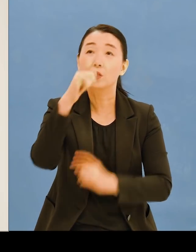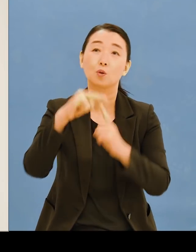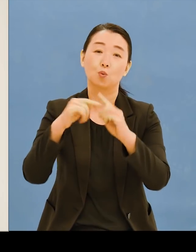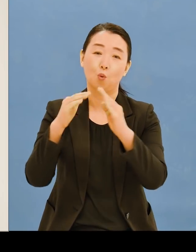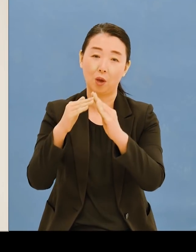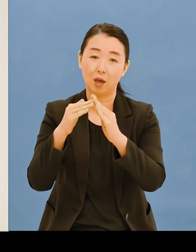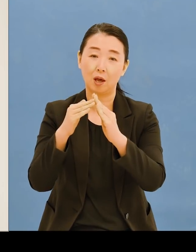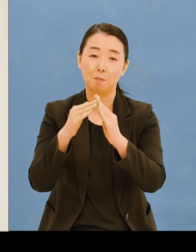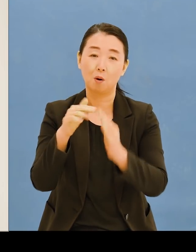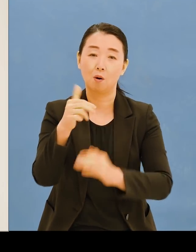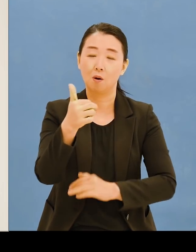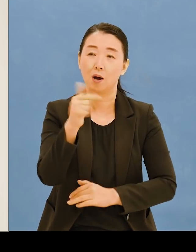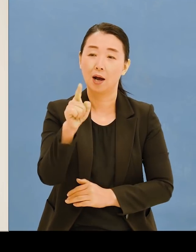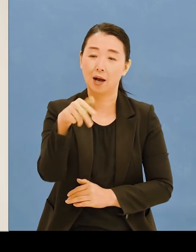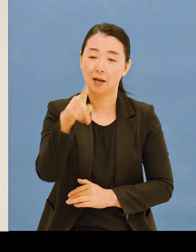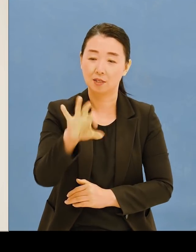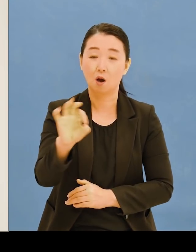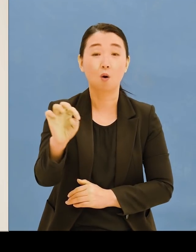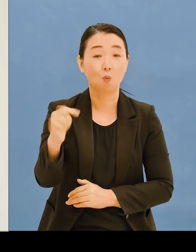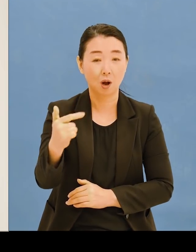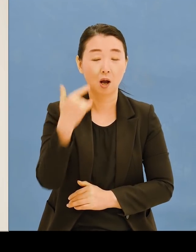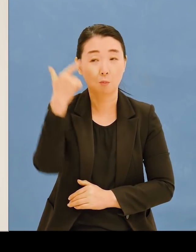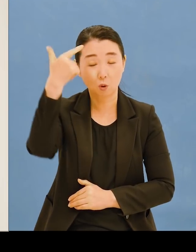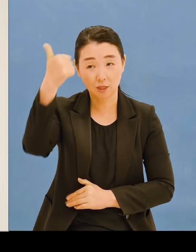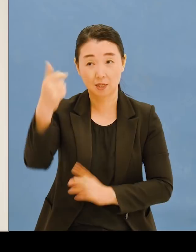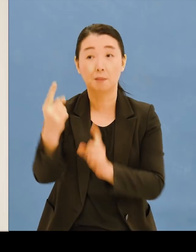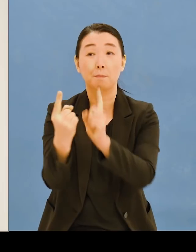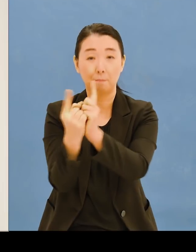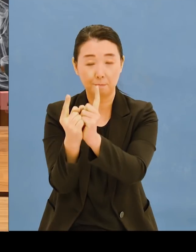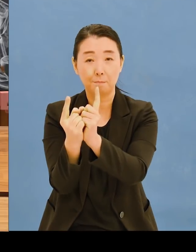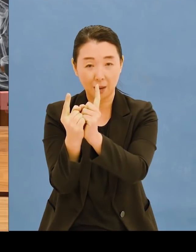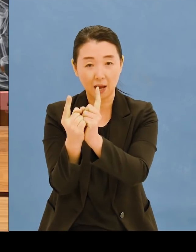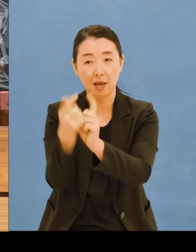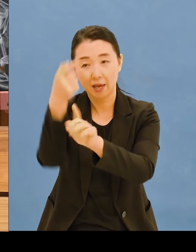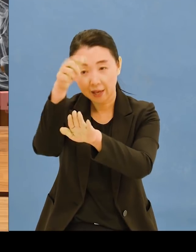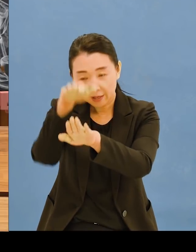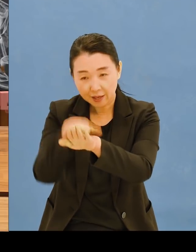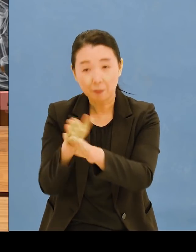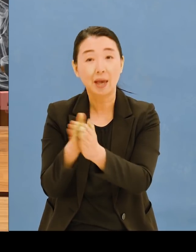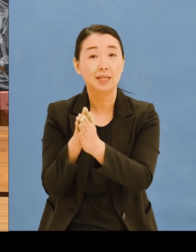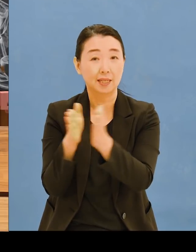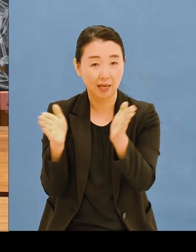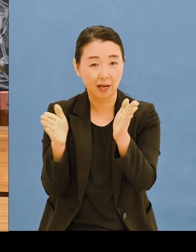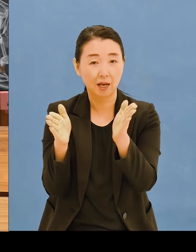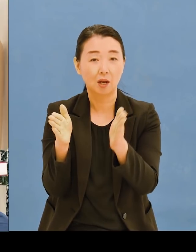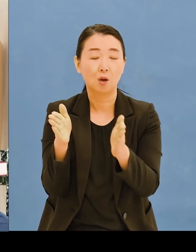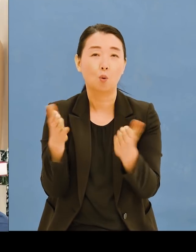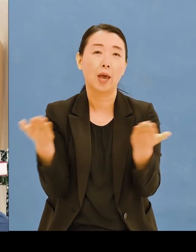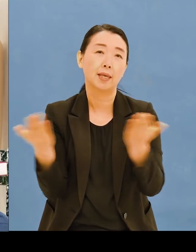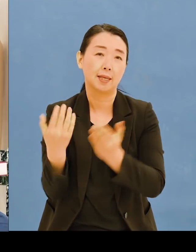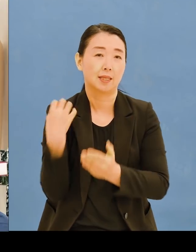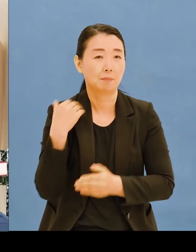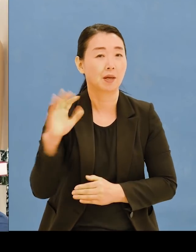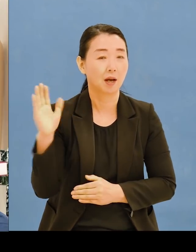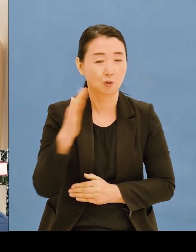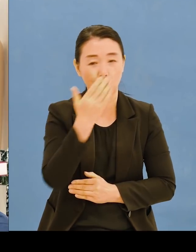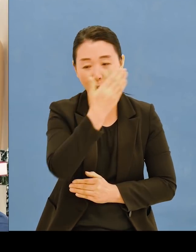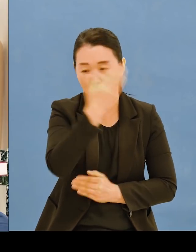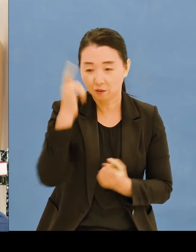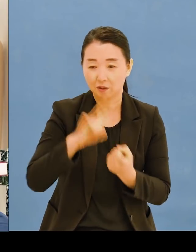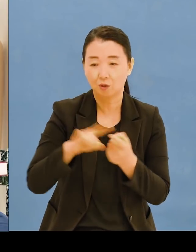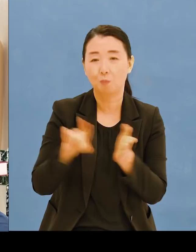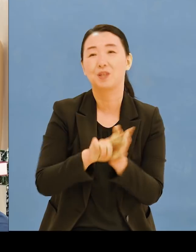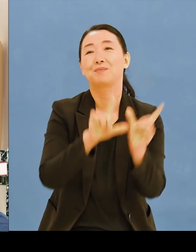목사님을 네. 이제 찾아가서 이제 그쪽에서 이제 예배를 드리기를 했어요. 네. 사역하는 것이 아니라 이제 청년으로